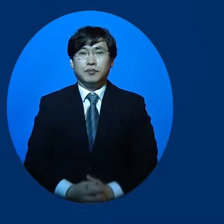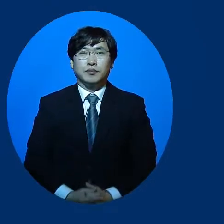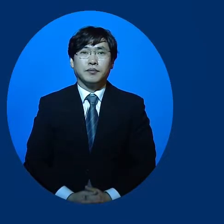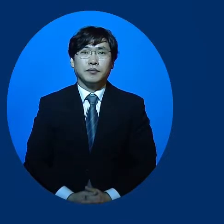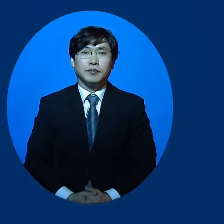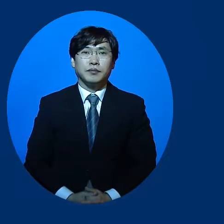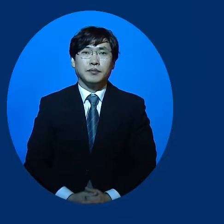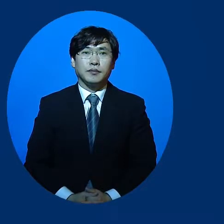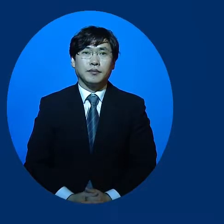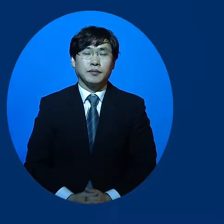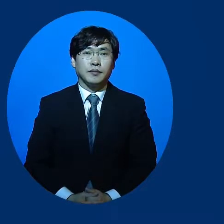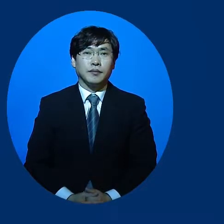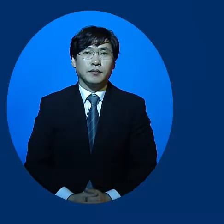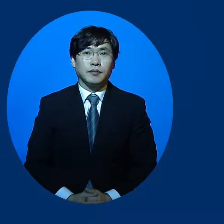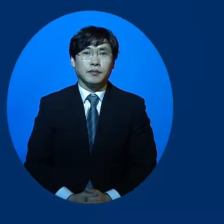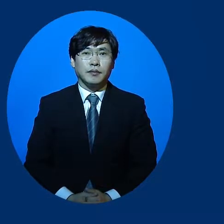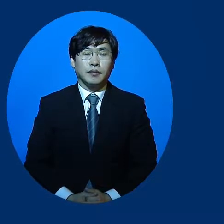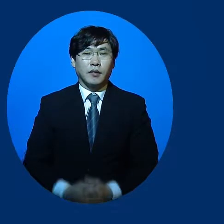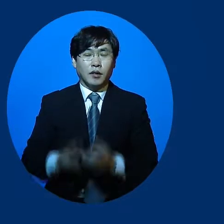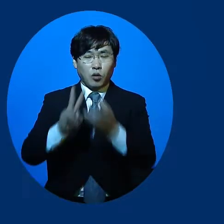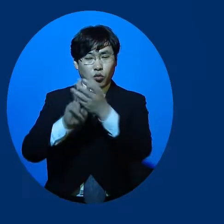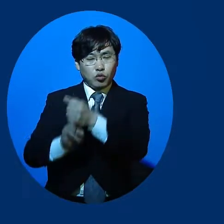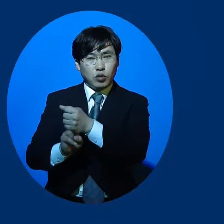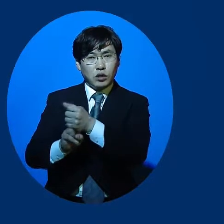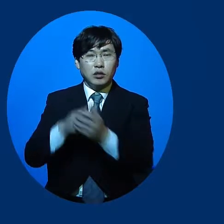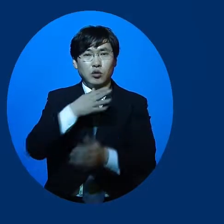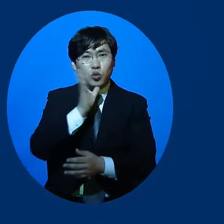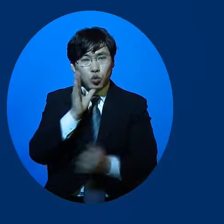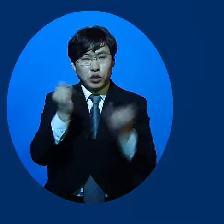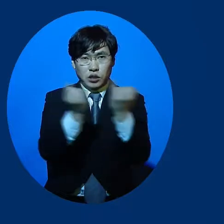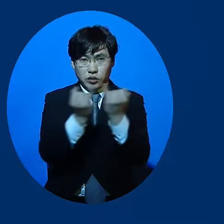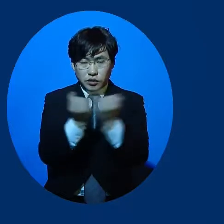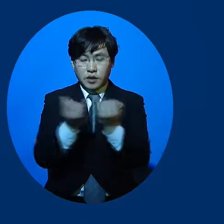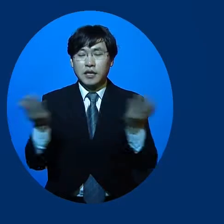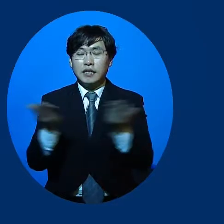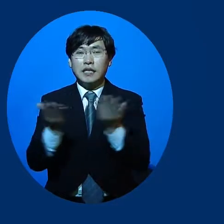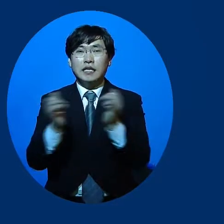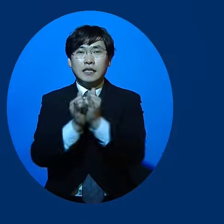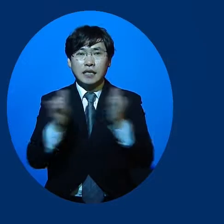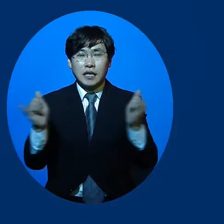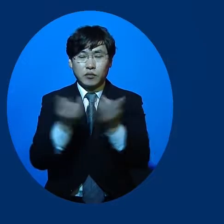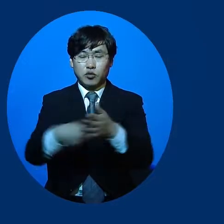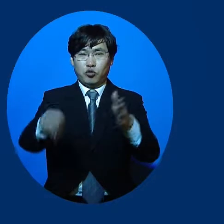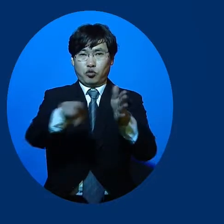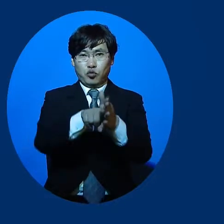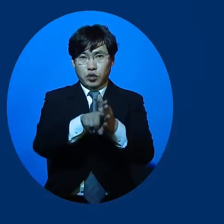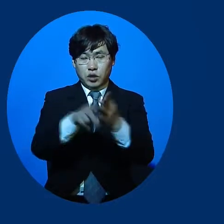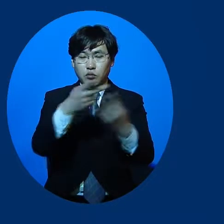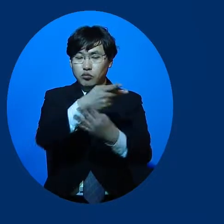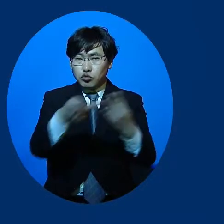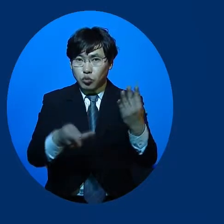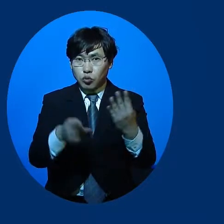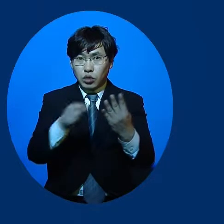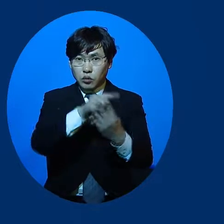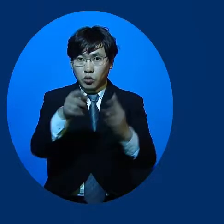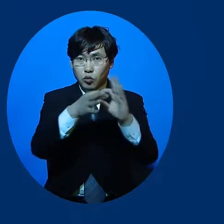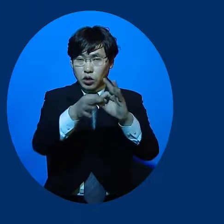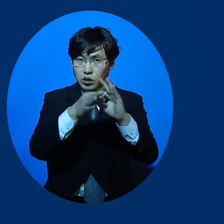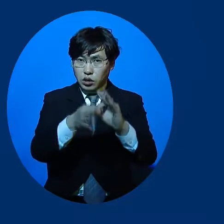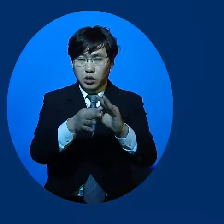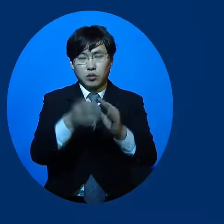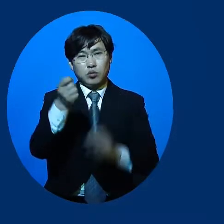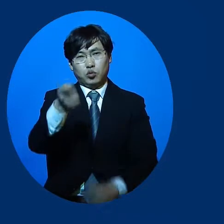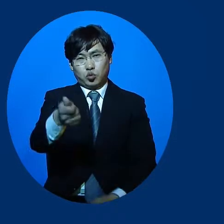이 사각지대라 할 수 있는 노인, 여성, 직장인을 대상으로 운영되는 프로그램도 매우